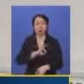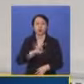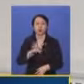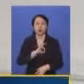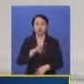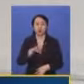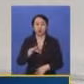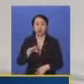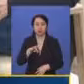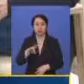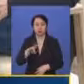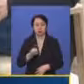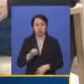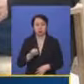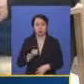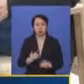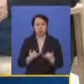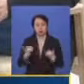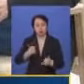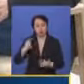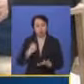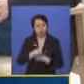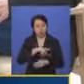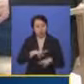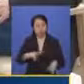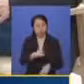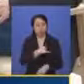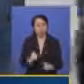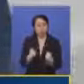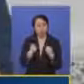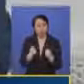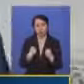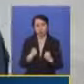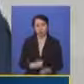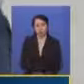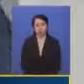на Надиниет Саласыны ОСДГ и почетными грамотами Министерства культуры и спорта.